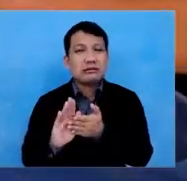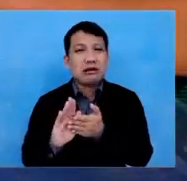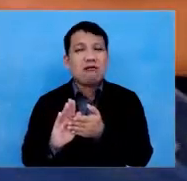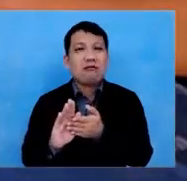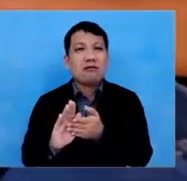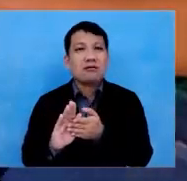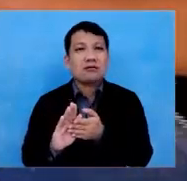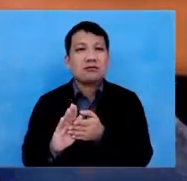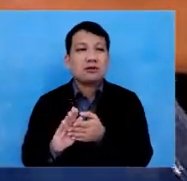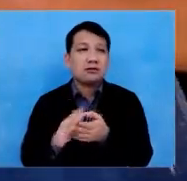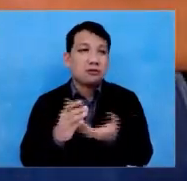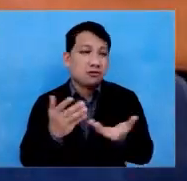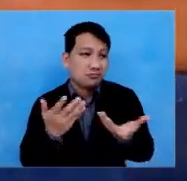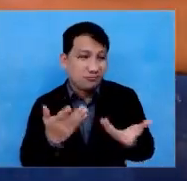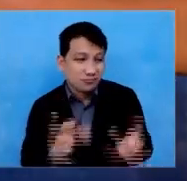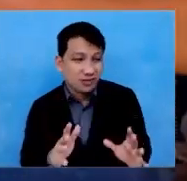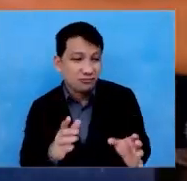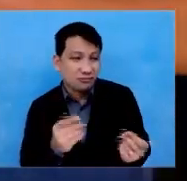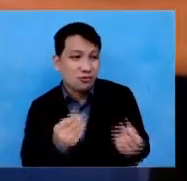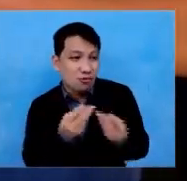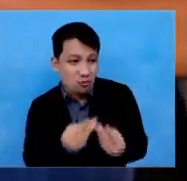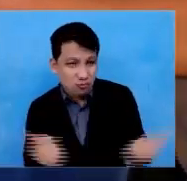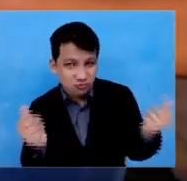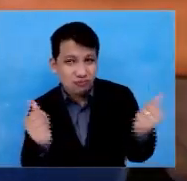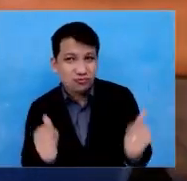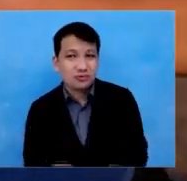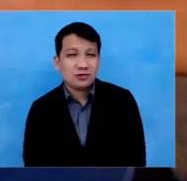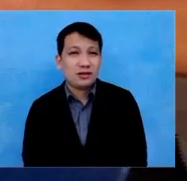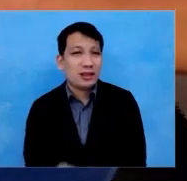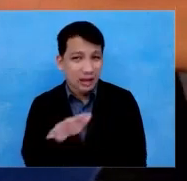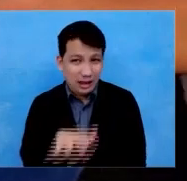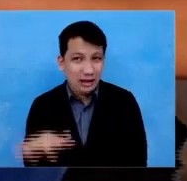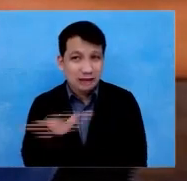ba? Ano ma'am? Ubus, ay lahat yun basa.